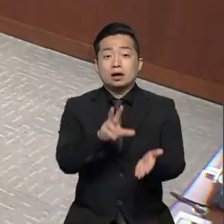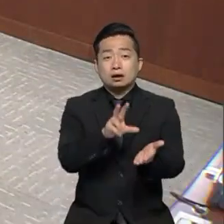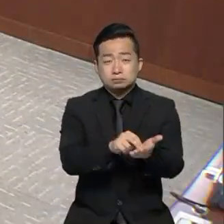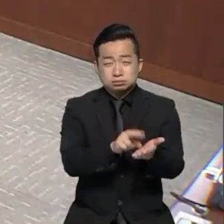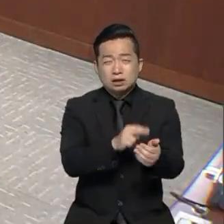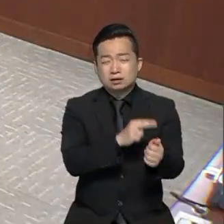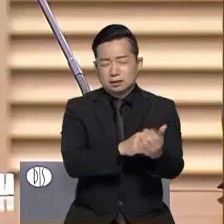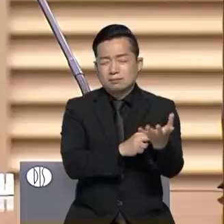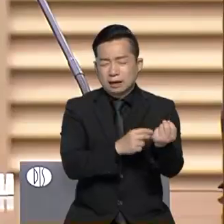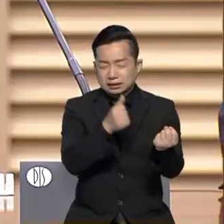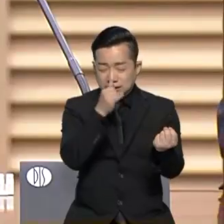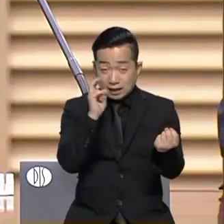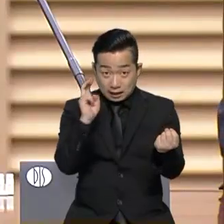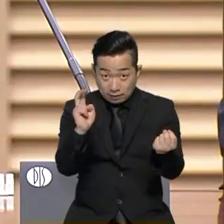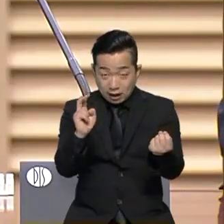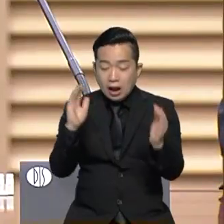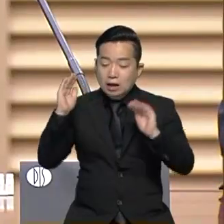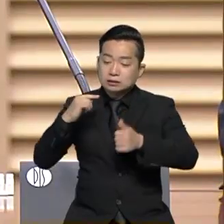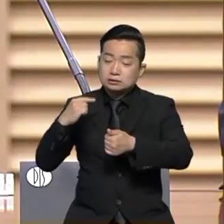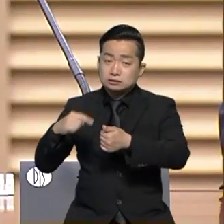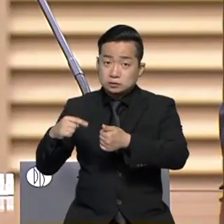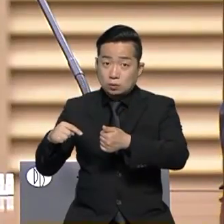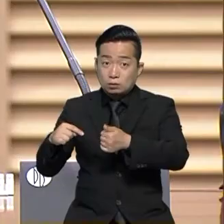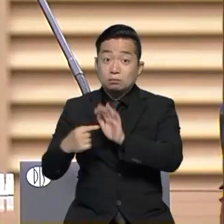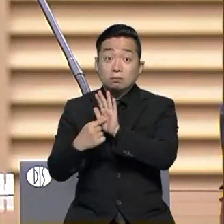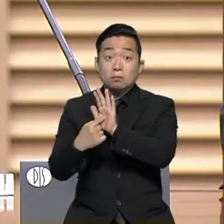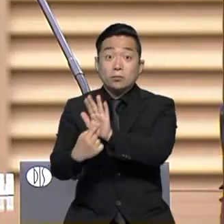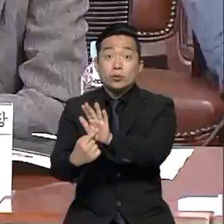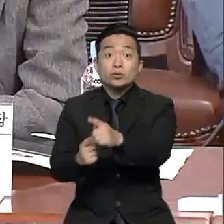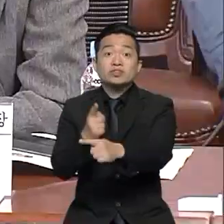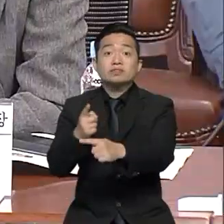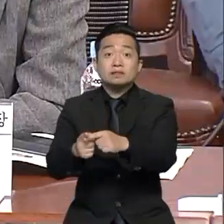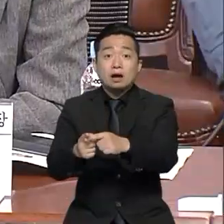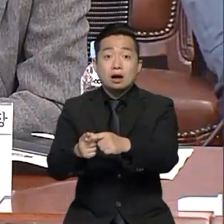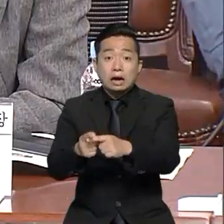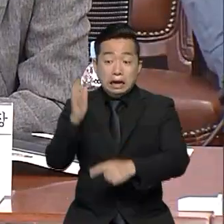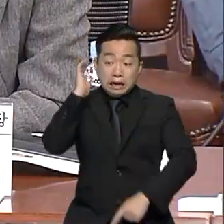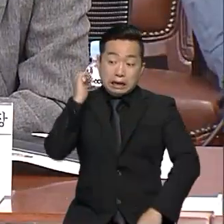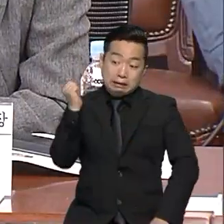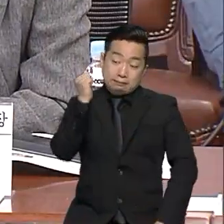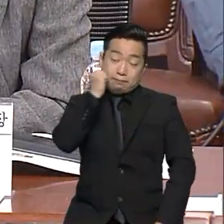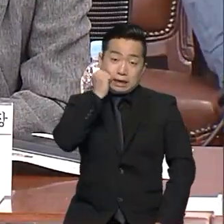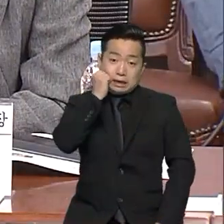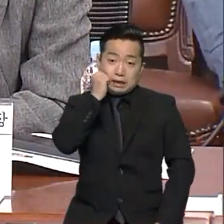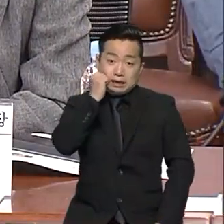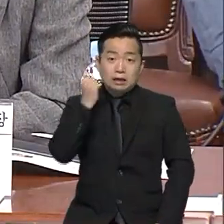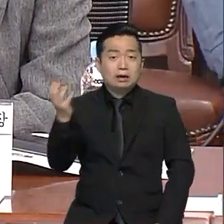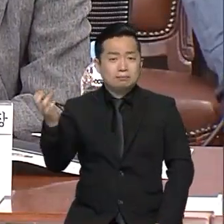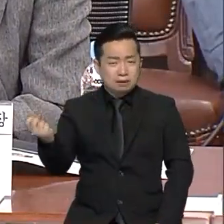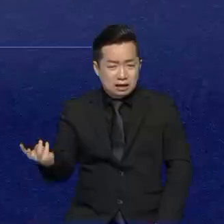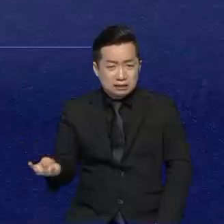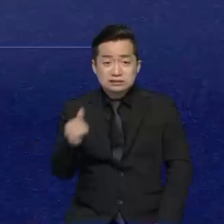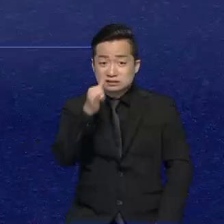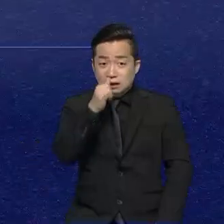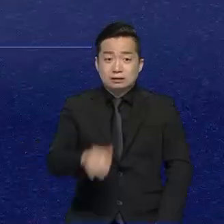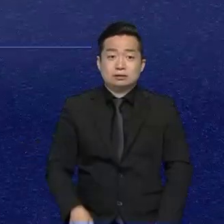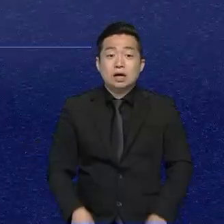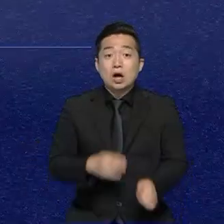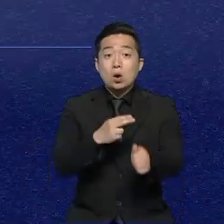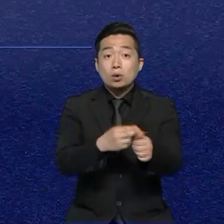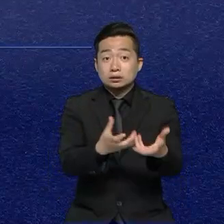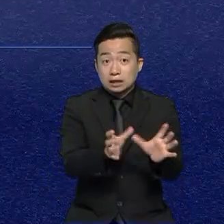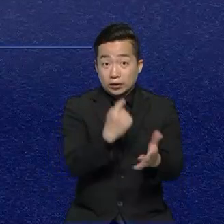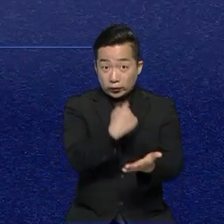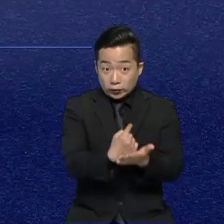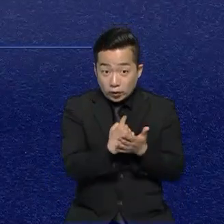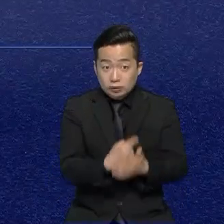없지 않겠지만 학생지도에 의혹을 보였다가 되레 곤란을 겪는 안타까운 경우도 적지 않다는 겁니다. 교사단체에